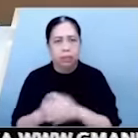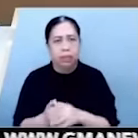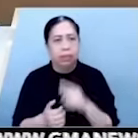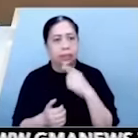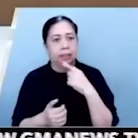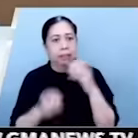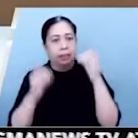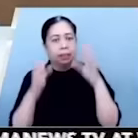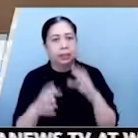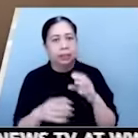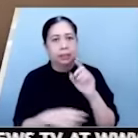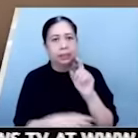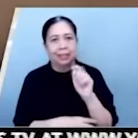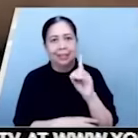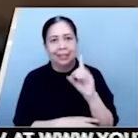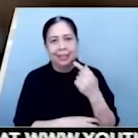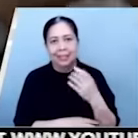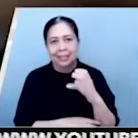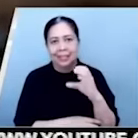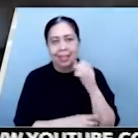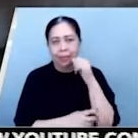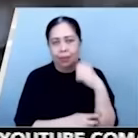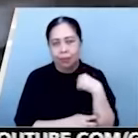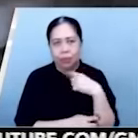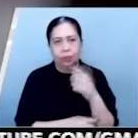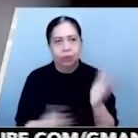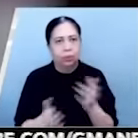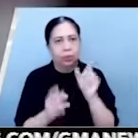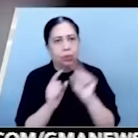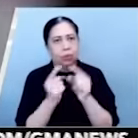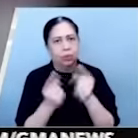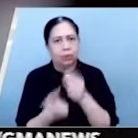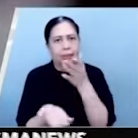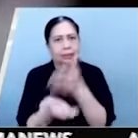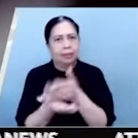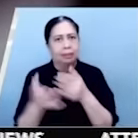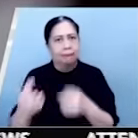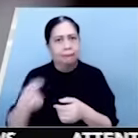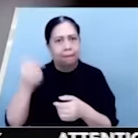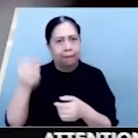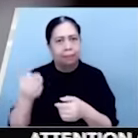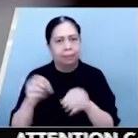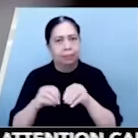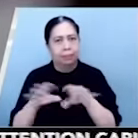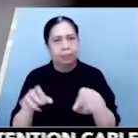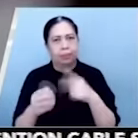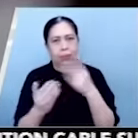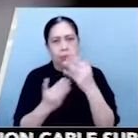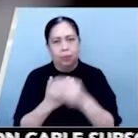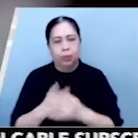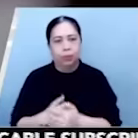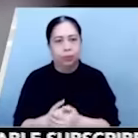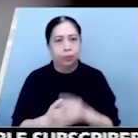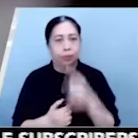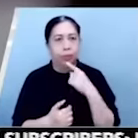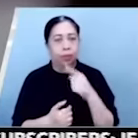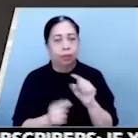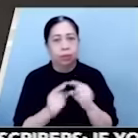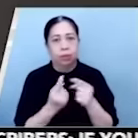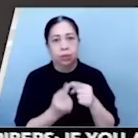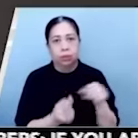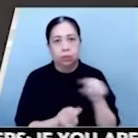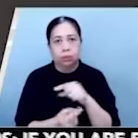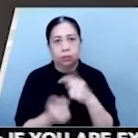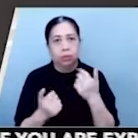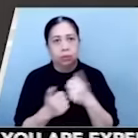Dignity Coalition kahapon, hinikayat ng grupo na itikil muna ang implementasyon ng programa. Ayon sa grupo, maaari naging dulot